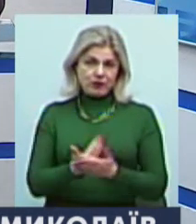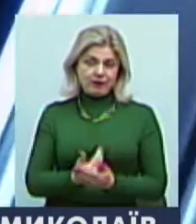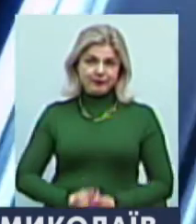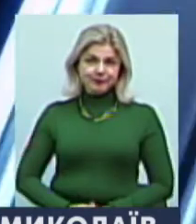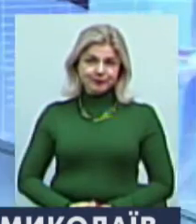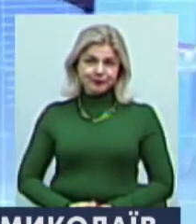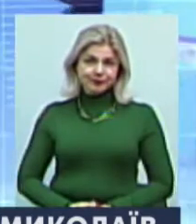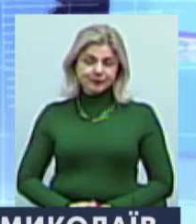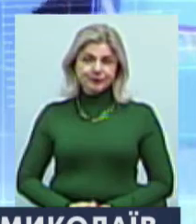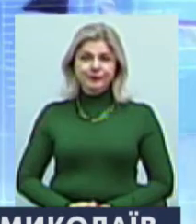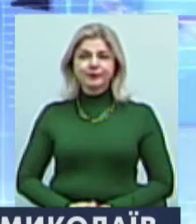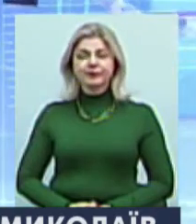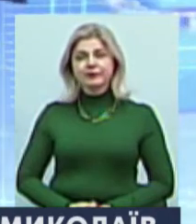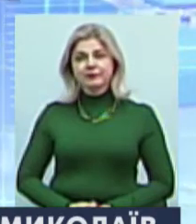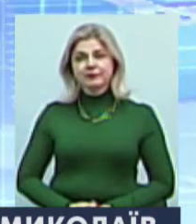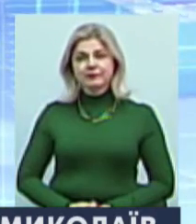новин.